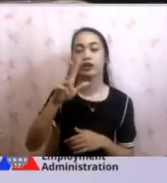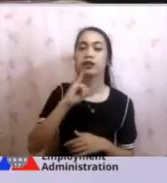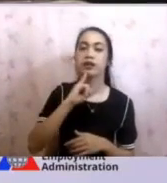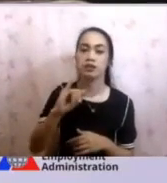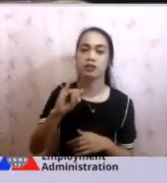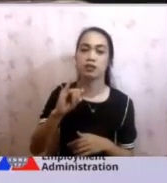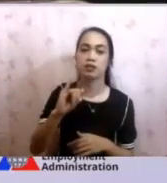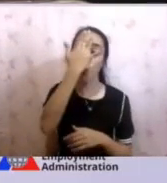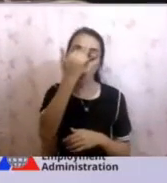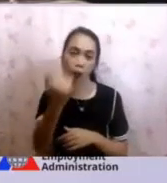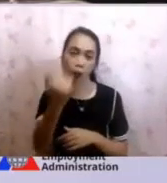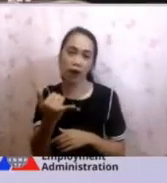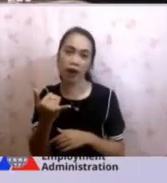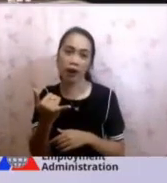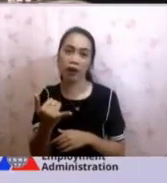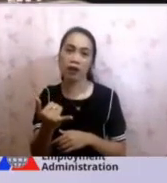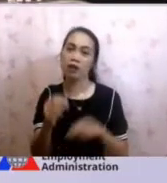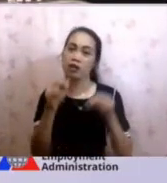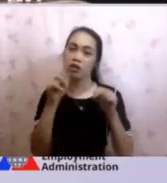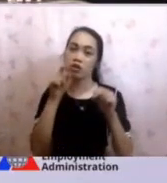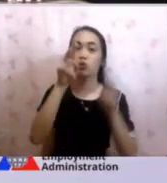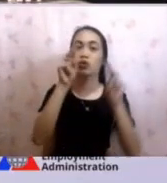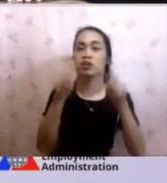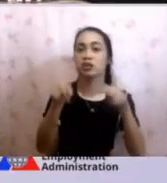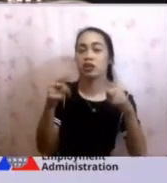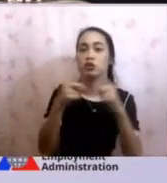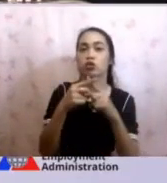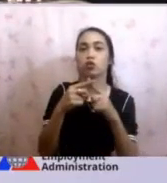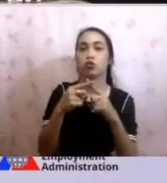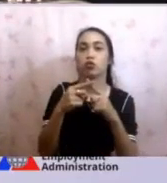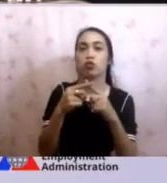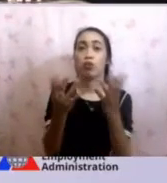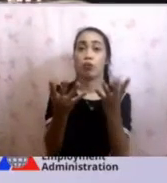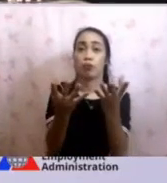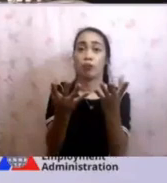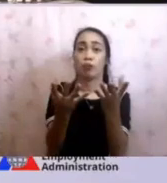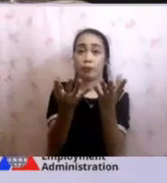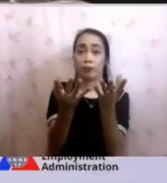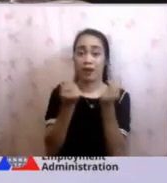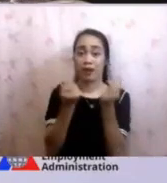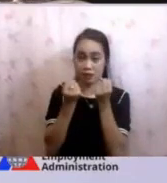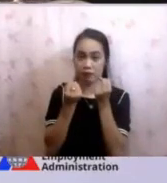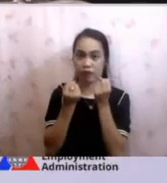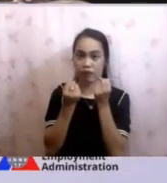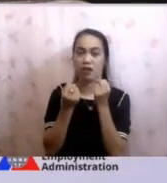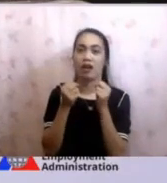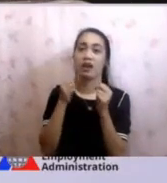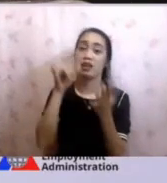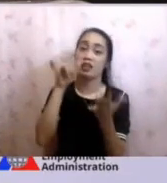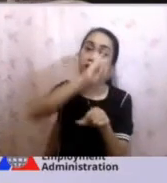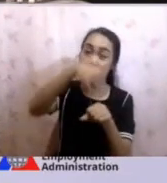And the third paragraph is why siya ang dapat madawat sa